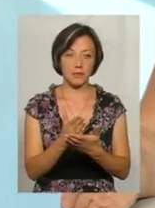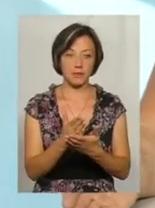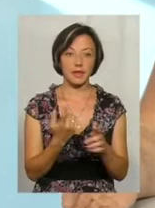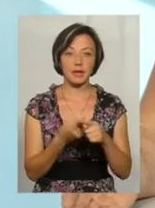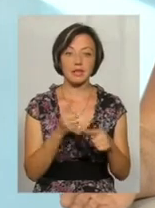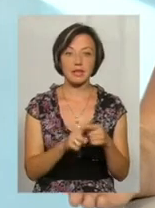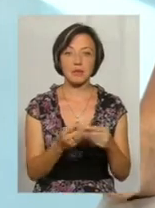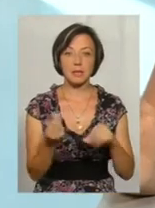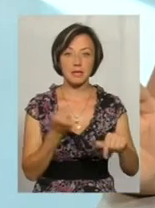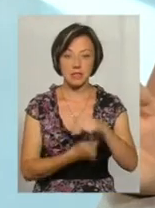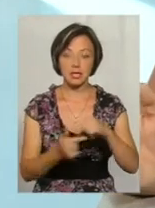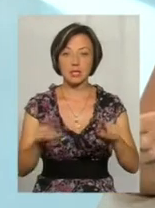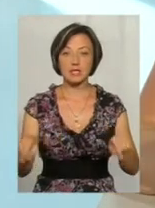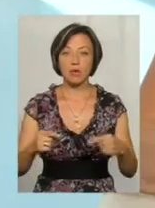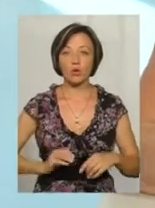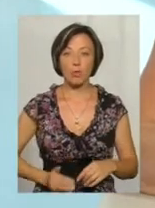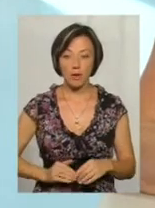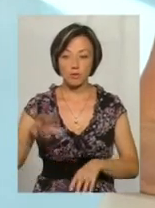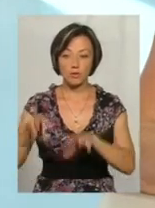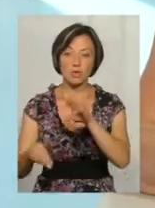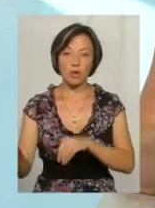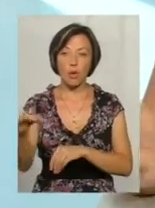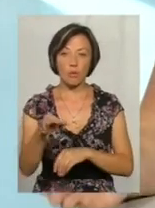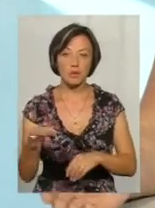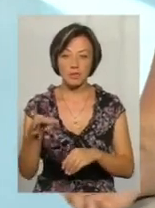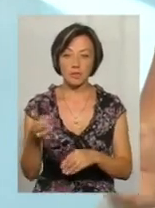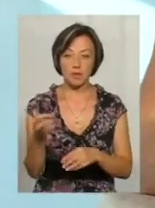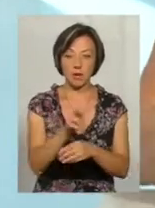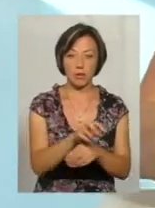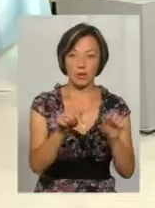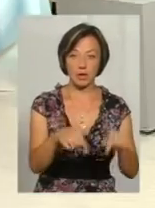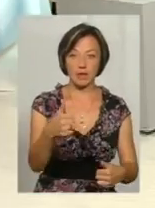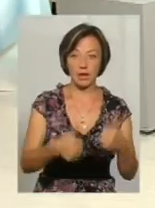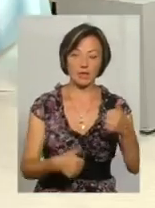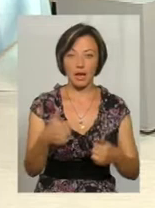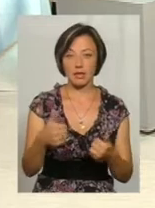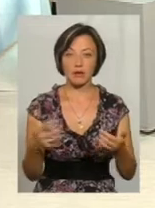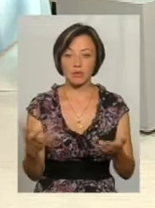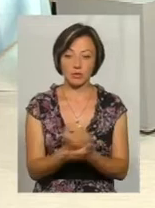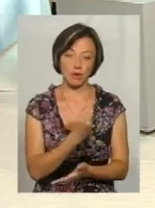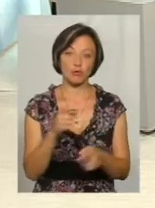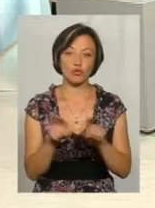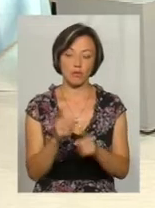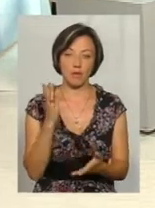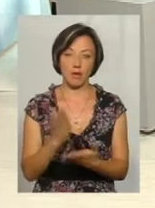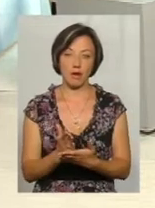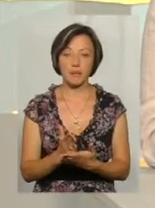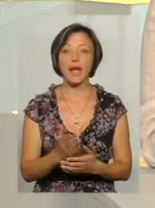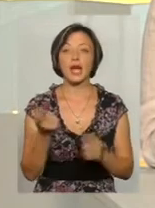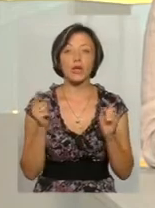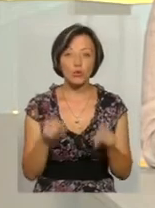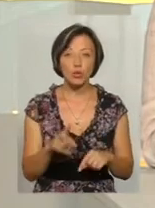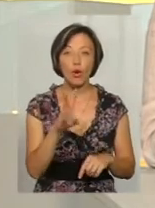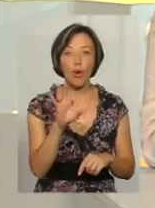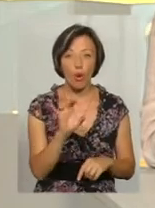цей бізнес, створені компанії в сусідній області, які приходять на тендер, маніпулюють, в результаті ми маємо те, що маємо. І але тут